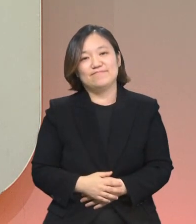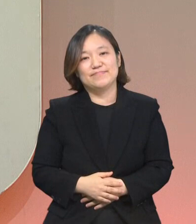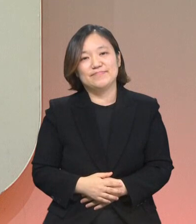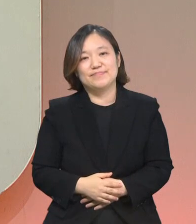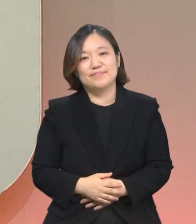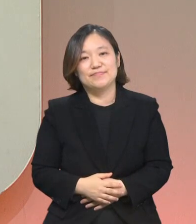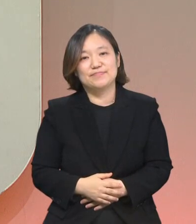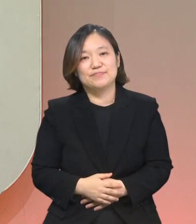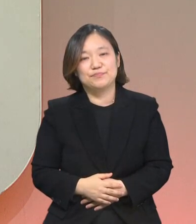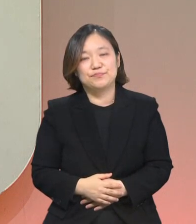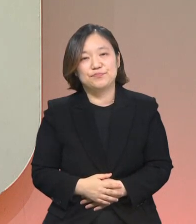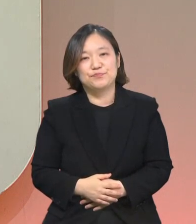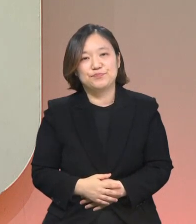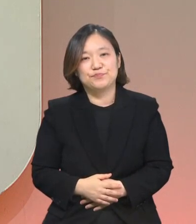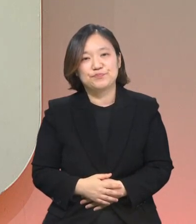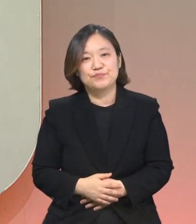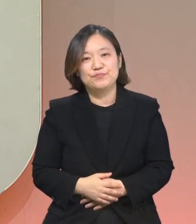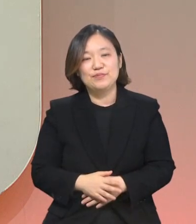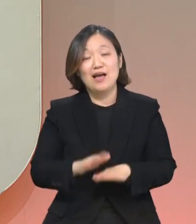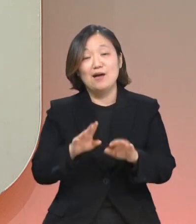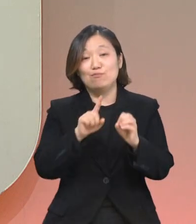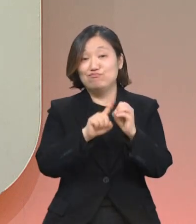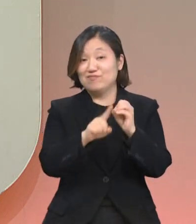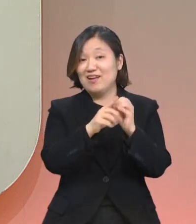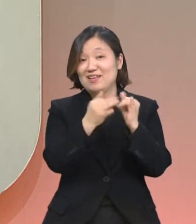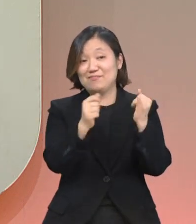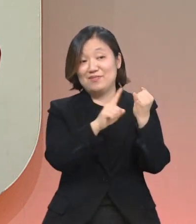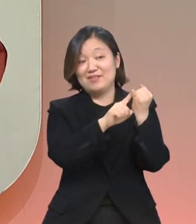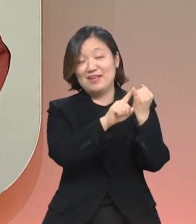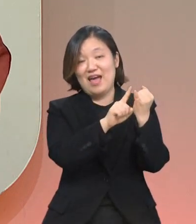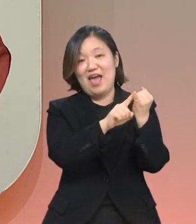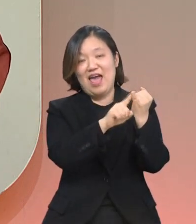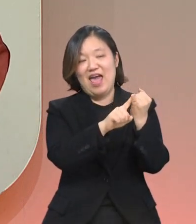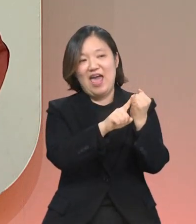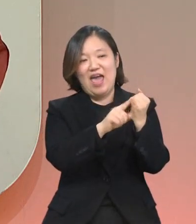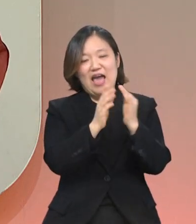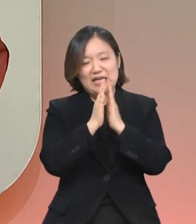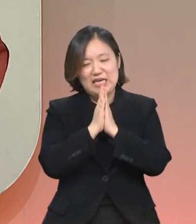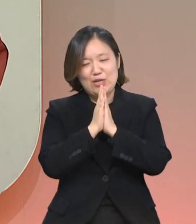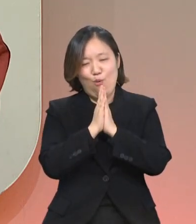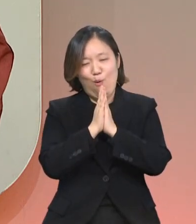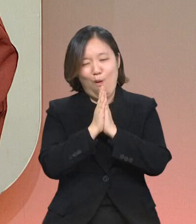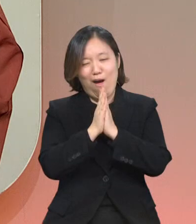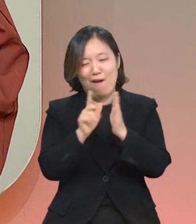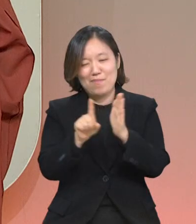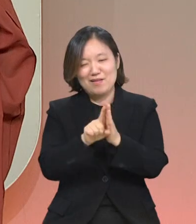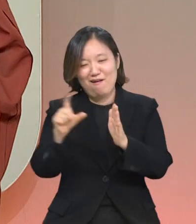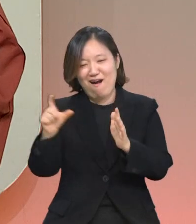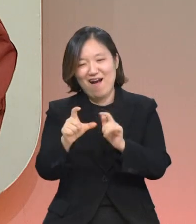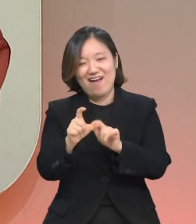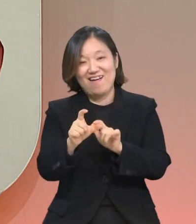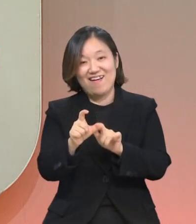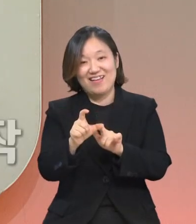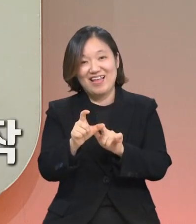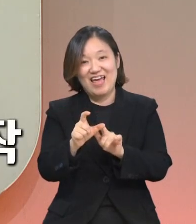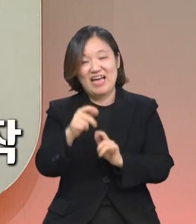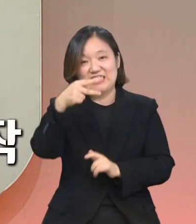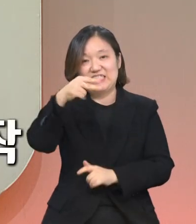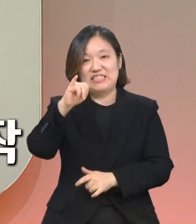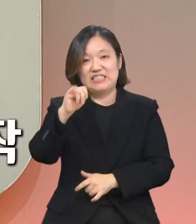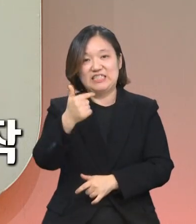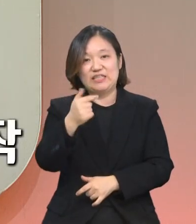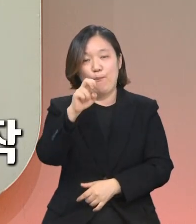어쨌거나 이 불자님이 이제 기도에 대한 확신이 딱 쓰면서 또 이제